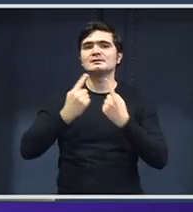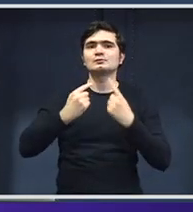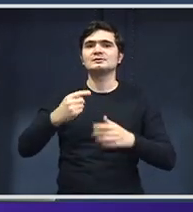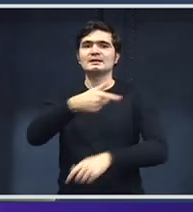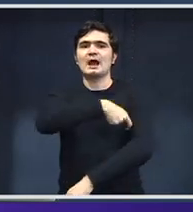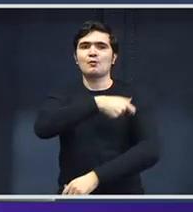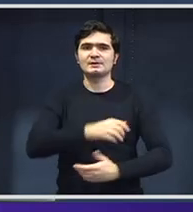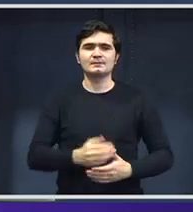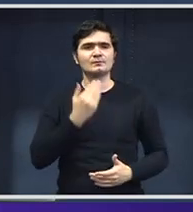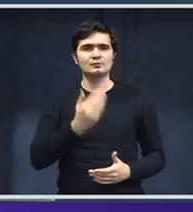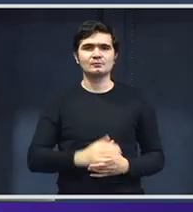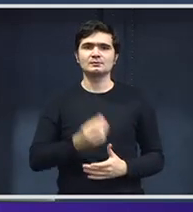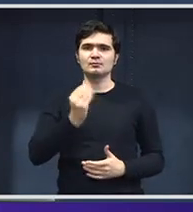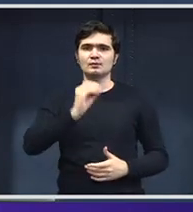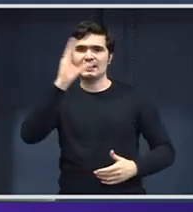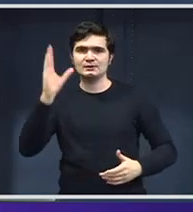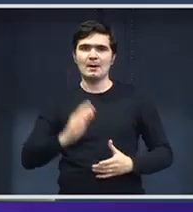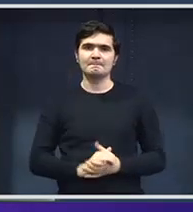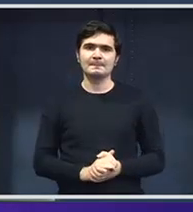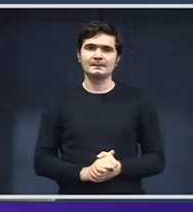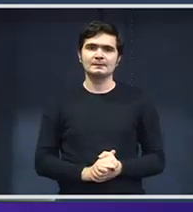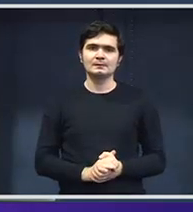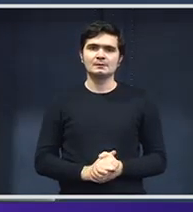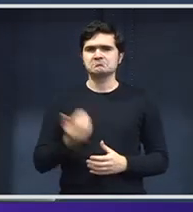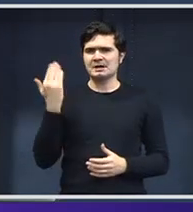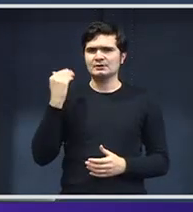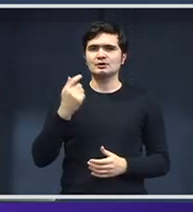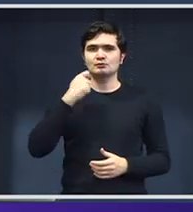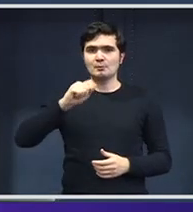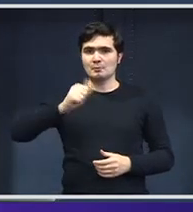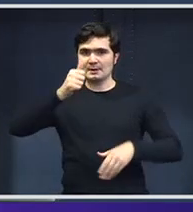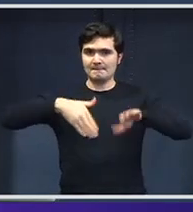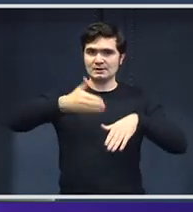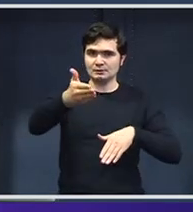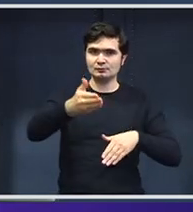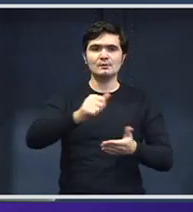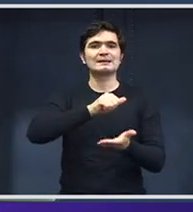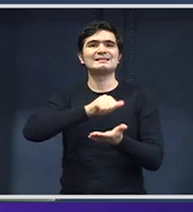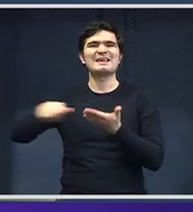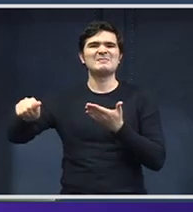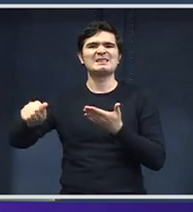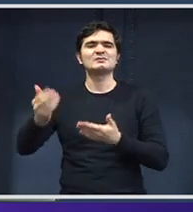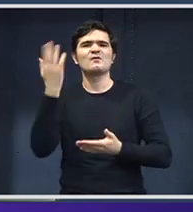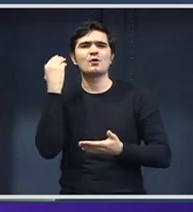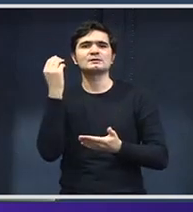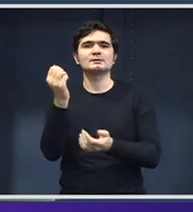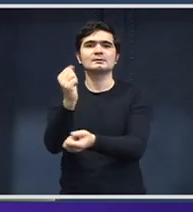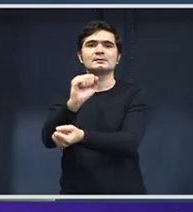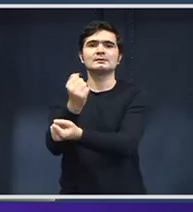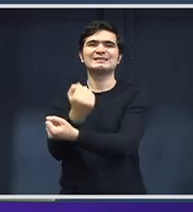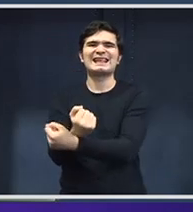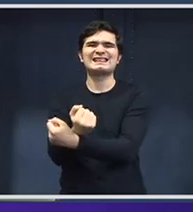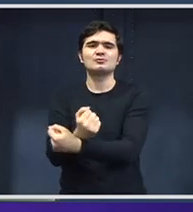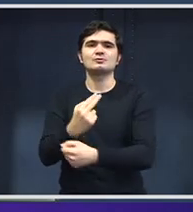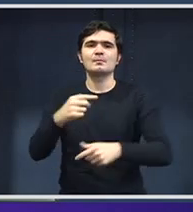Mulțumesc. Bună ziua, Teodora Vărbuș de la Quick News. Recent, domnule prim-ministru, ați demis un fost deținut politic român pentru că